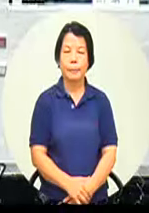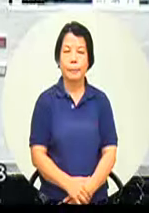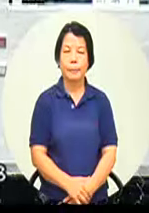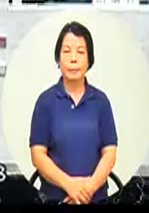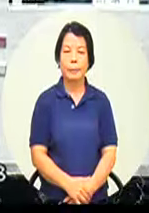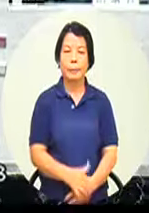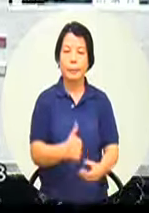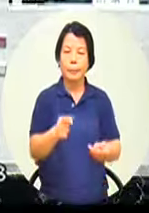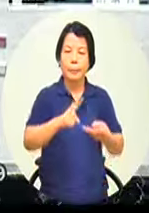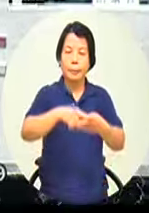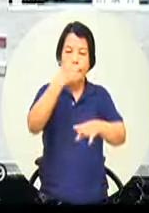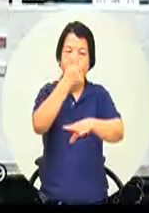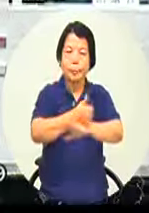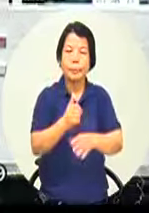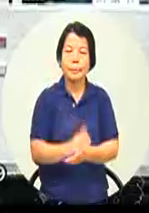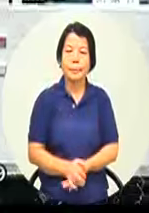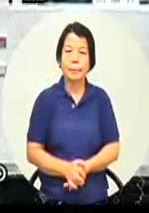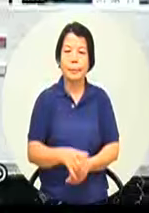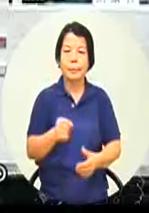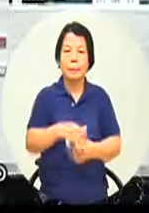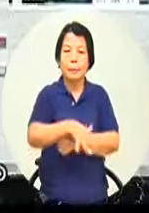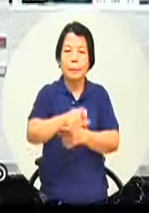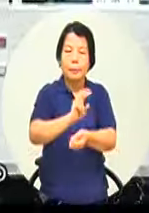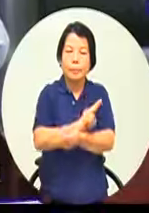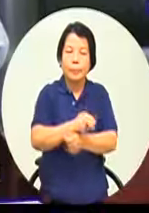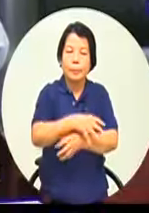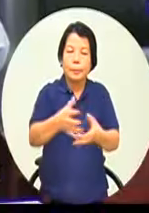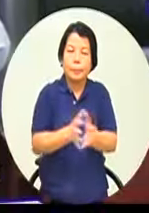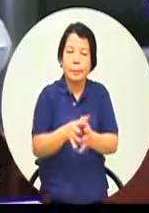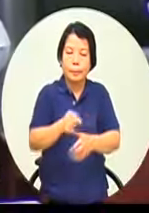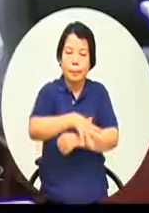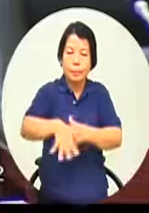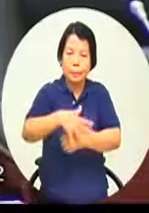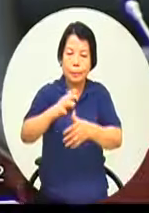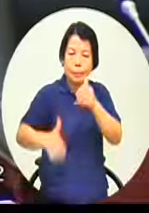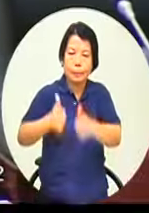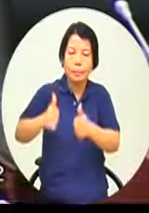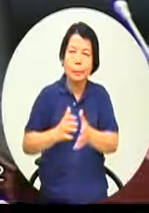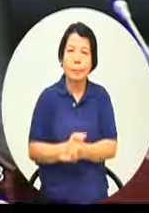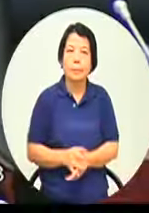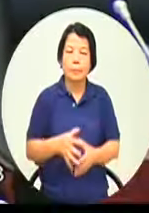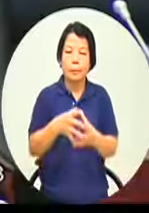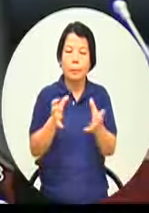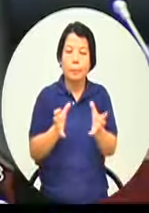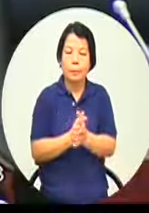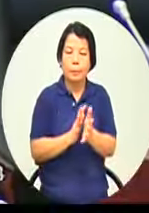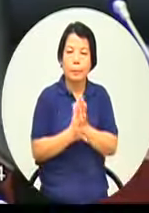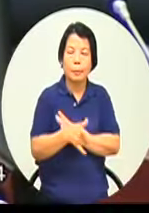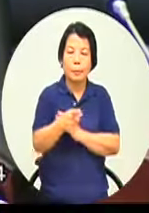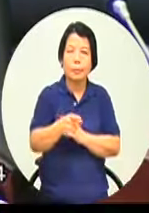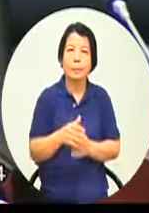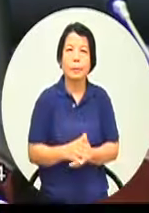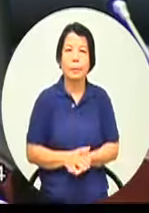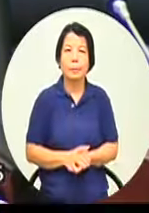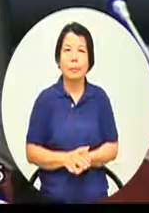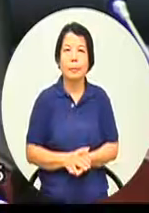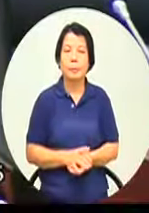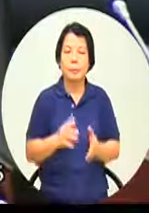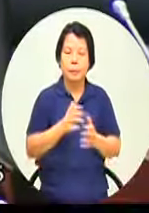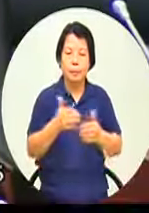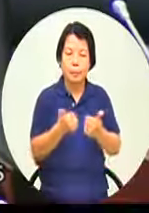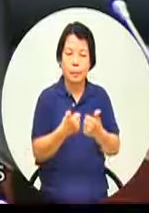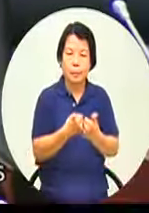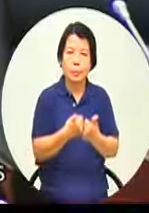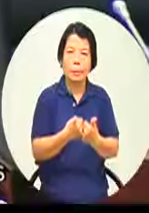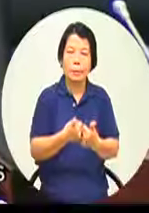谢谢我们主席，我们农林部门的局处首长，我们团的市府团队，还有我们议会同